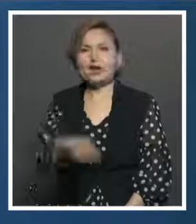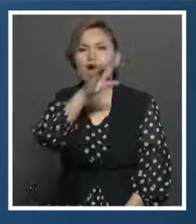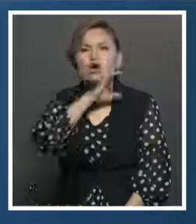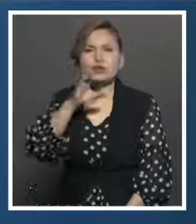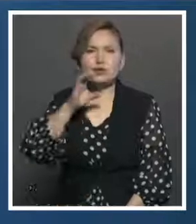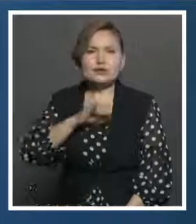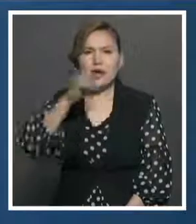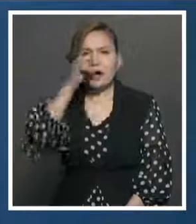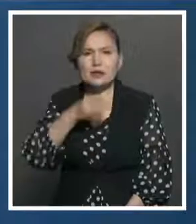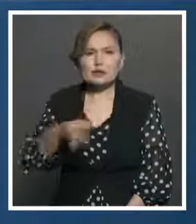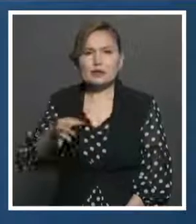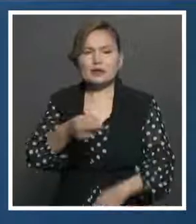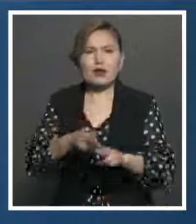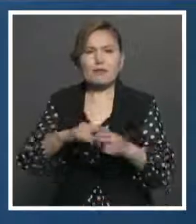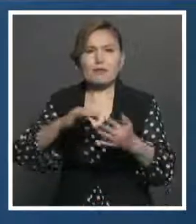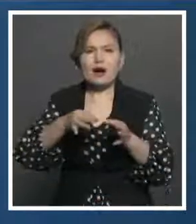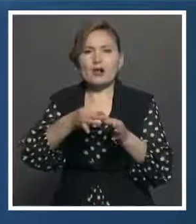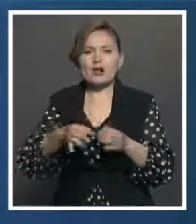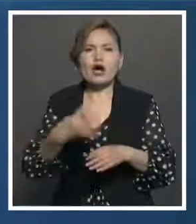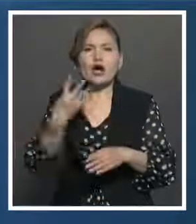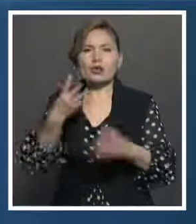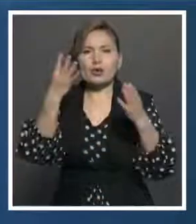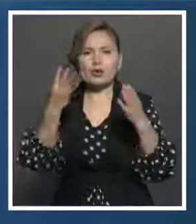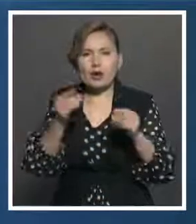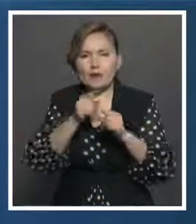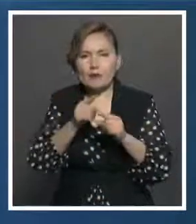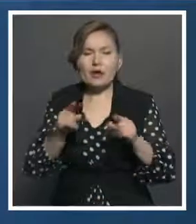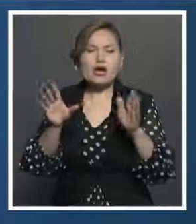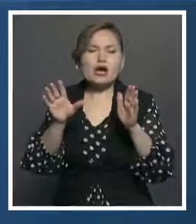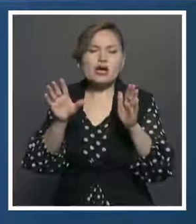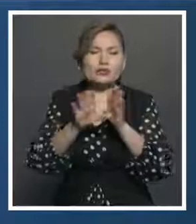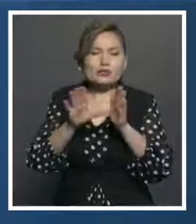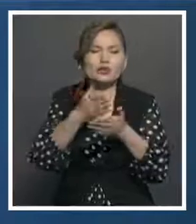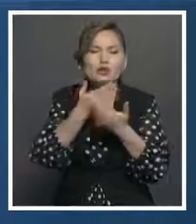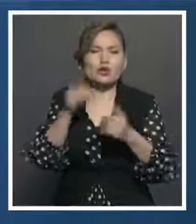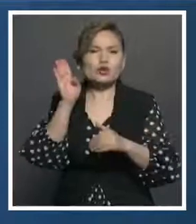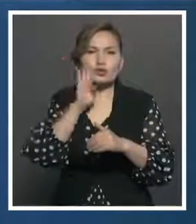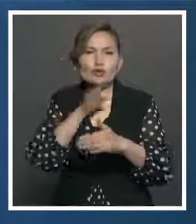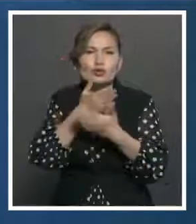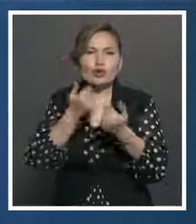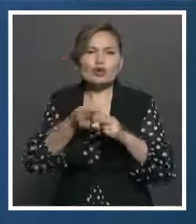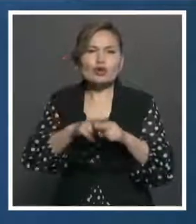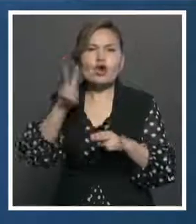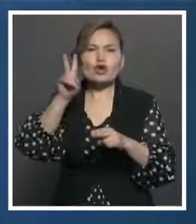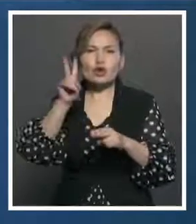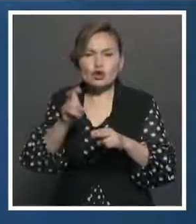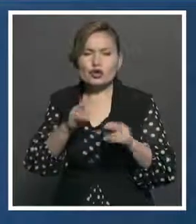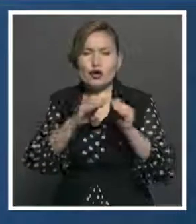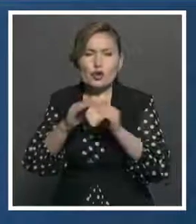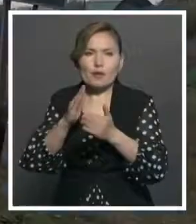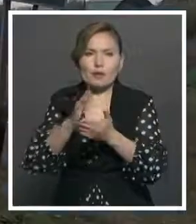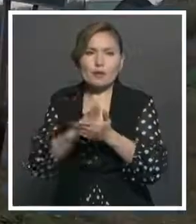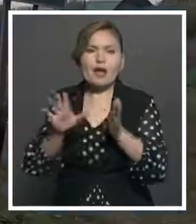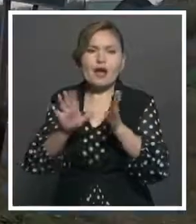Солтүстік Қазақстандағы Кондратовка ауылында 4 күннен бері жарық та, су да жоқ. 200-ге тарта түтіні бар елді мекенге электр